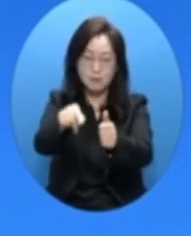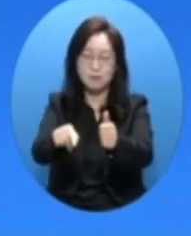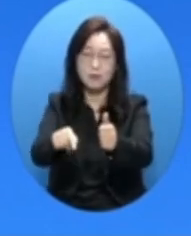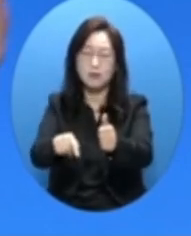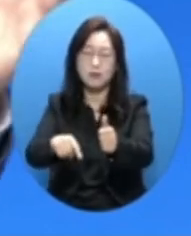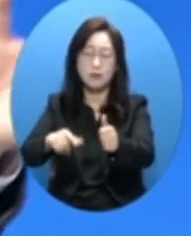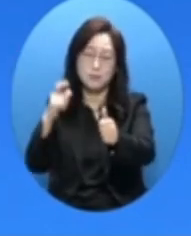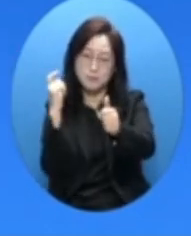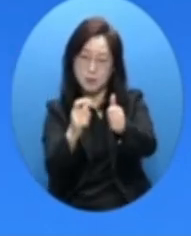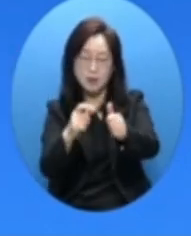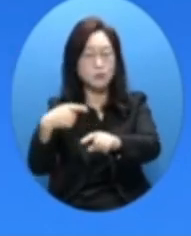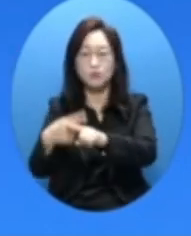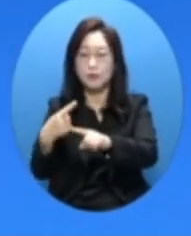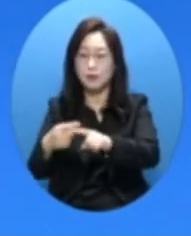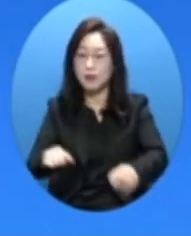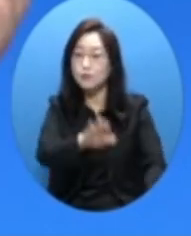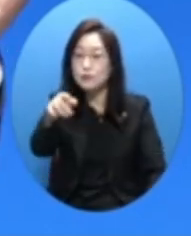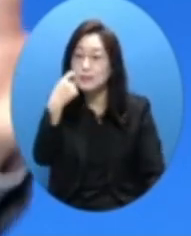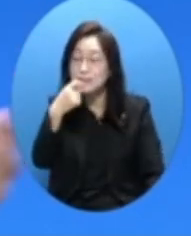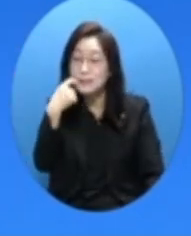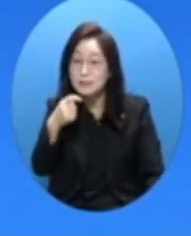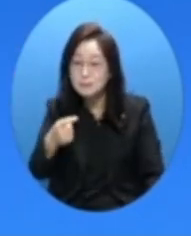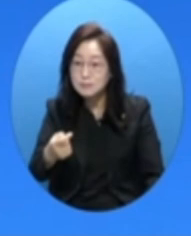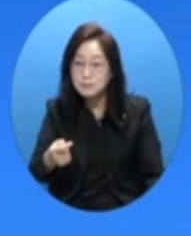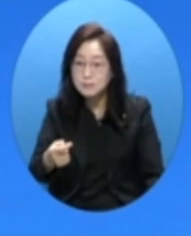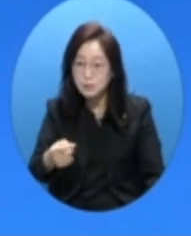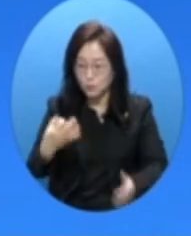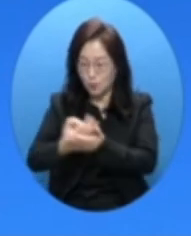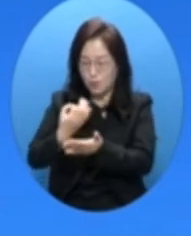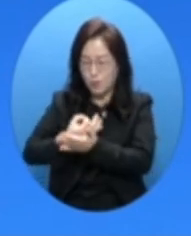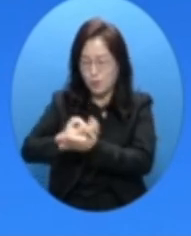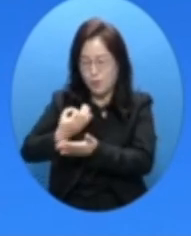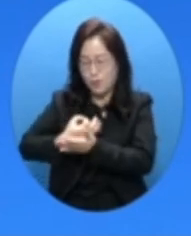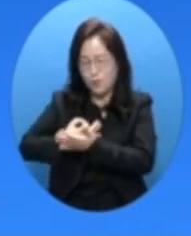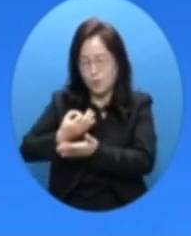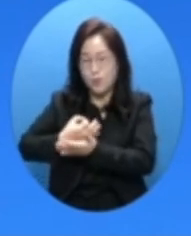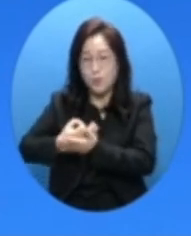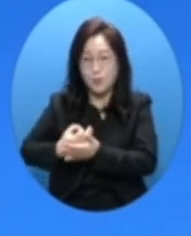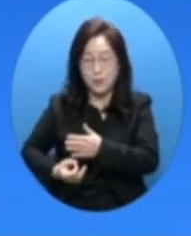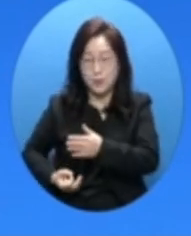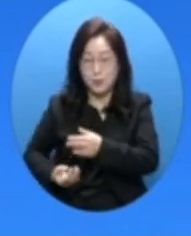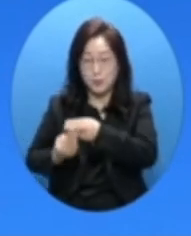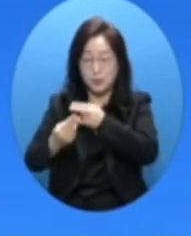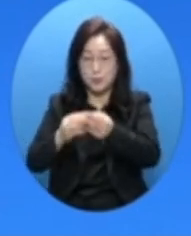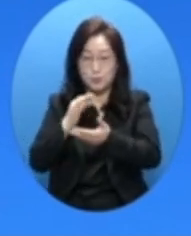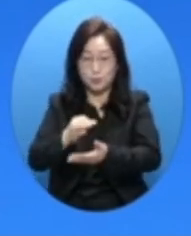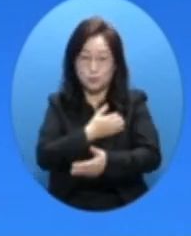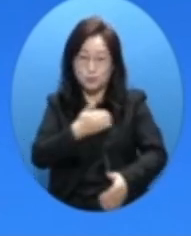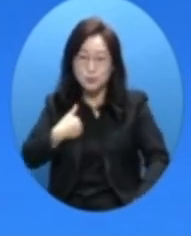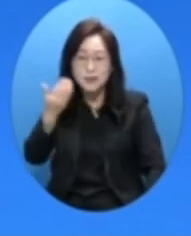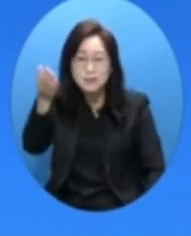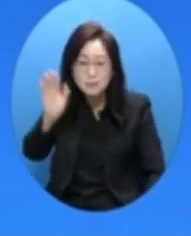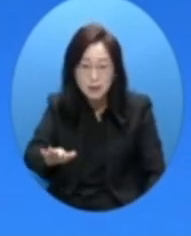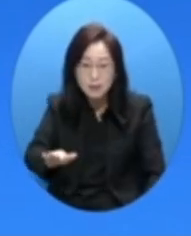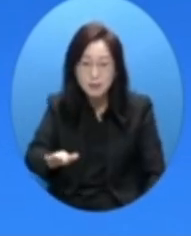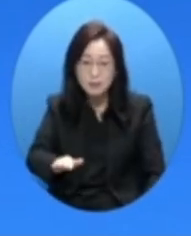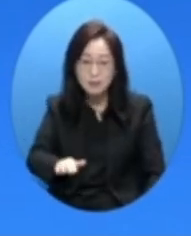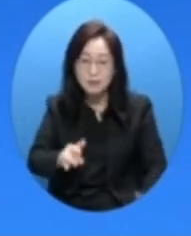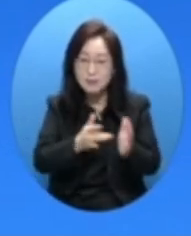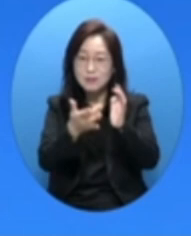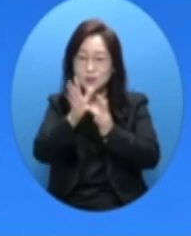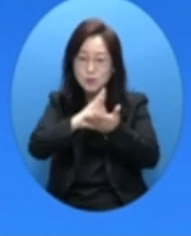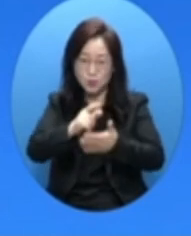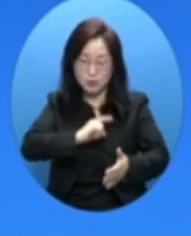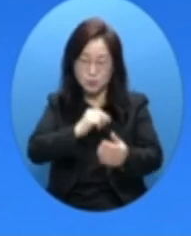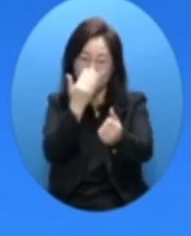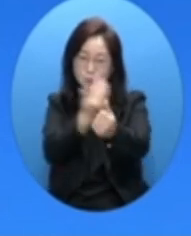우리에게 은과금이 생겼습니다 물질이 풍부해졌는데 그런데 예수 그리스도의 이름의 권세가 사라졌습니다 그러니까 예수